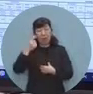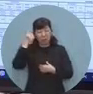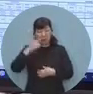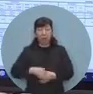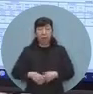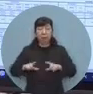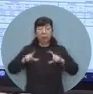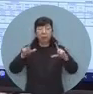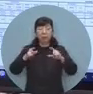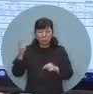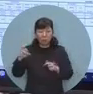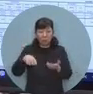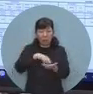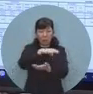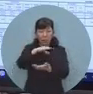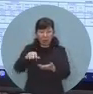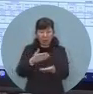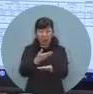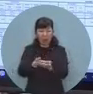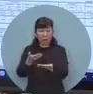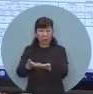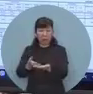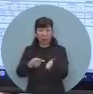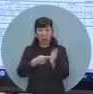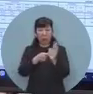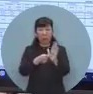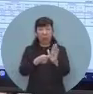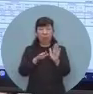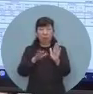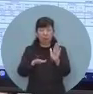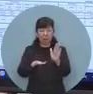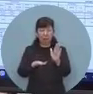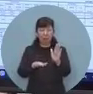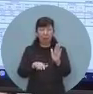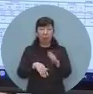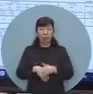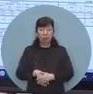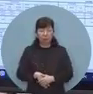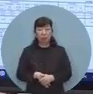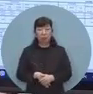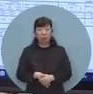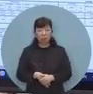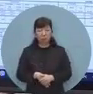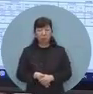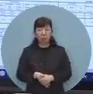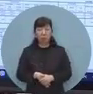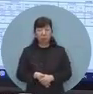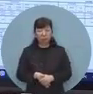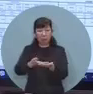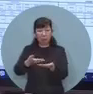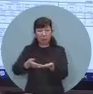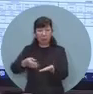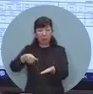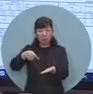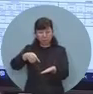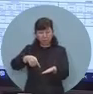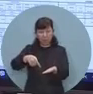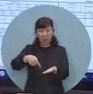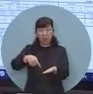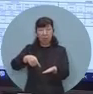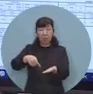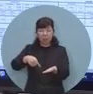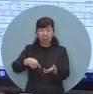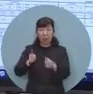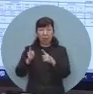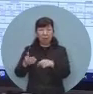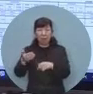いうの出してますね反乱図この反乱図あの私開示請求で出していただいたんですけどもえこの反乱図がですねえ